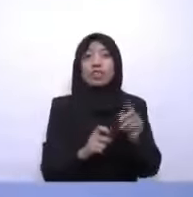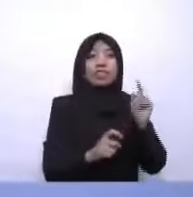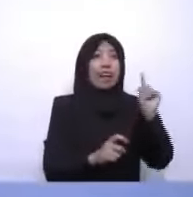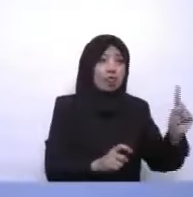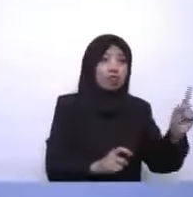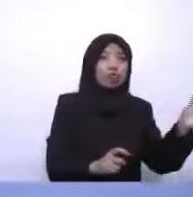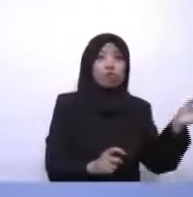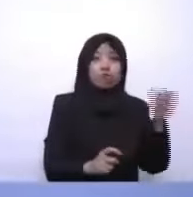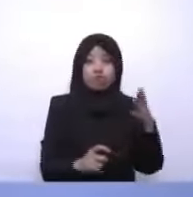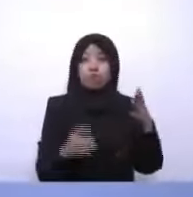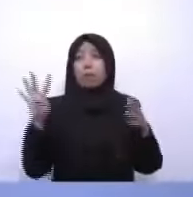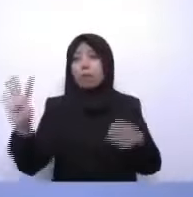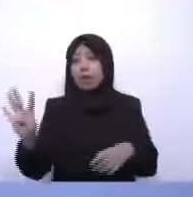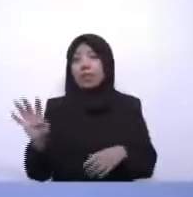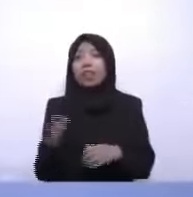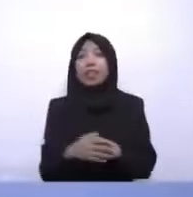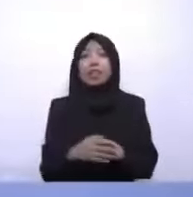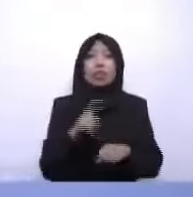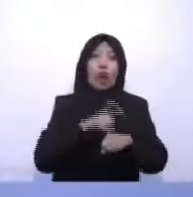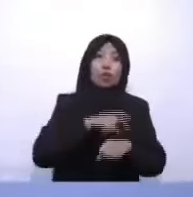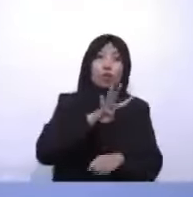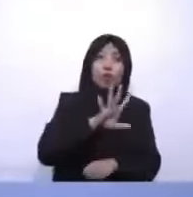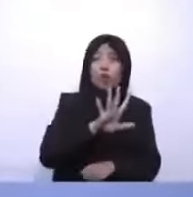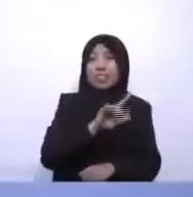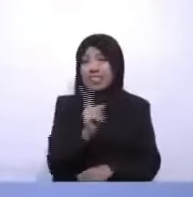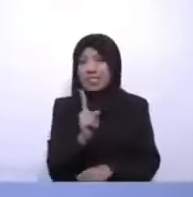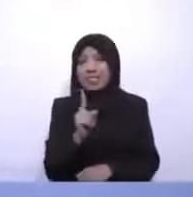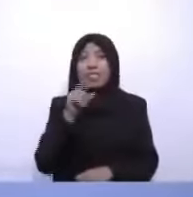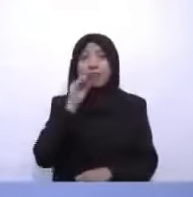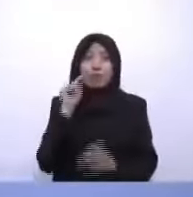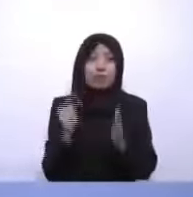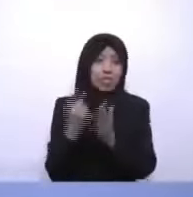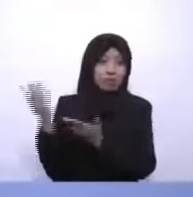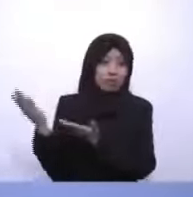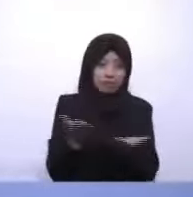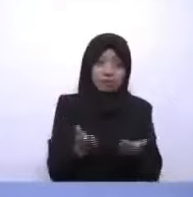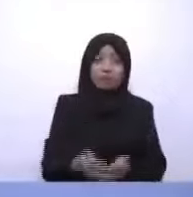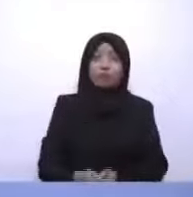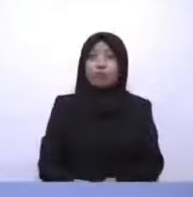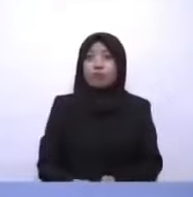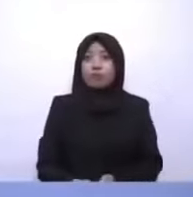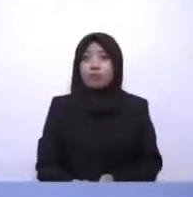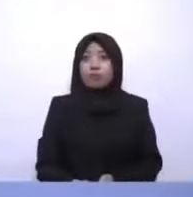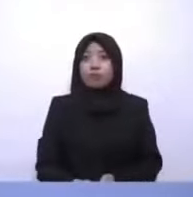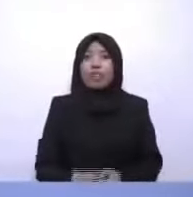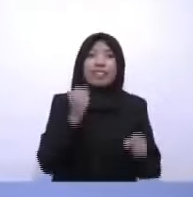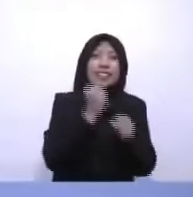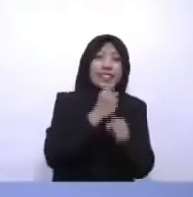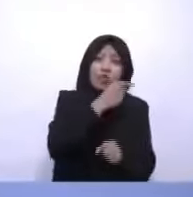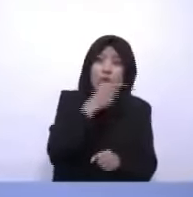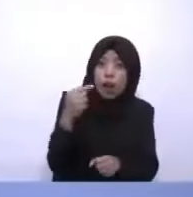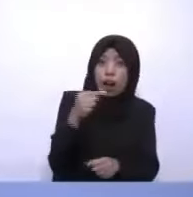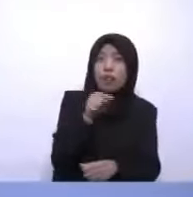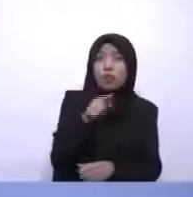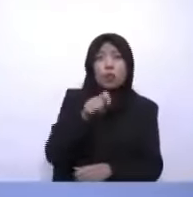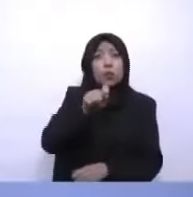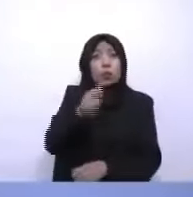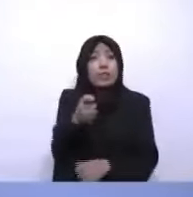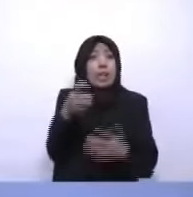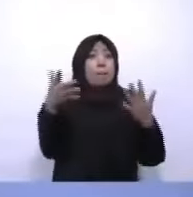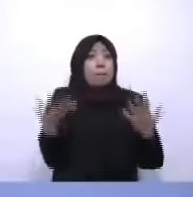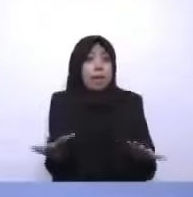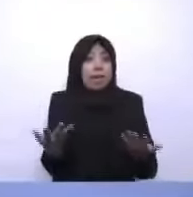Cawagub nomor urut 4 dalam waktu 45 detik dihitung sejak berbicara. Iya, stunting itu kuncinya ada di